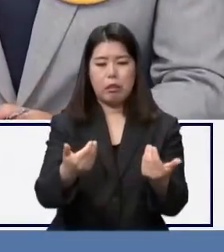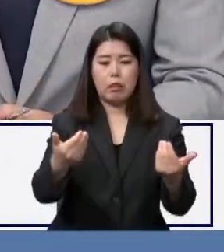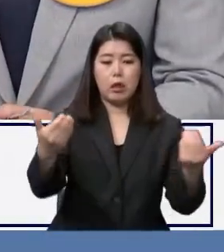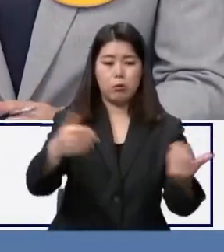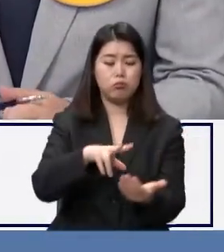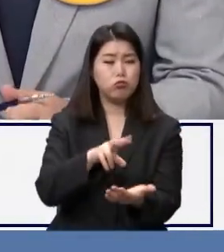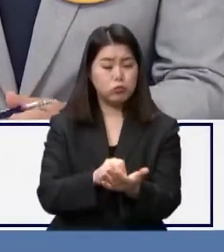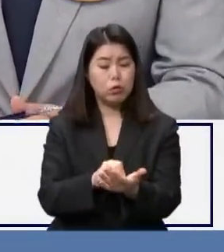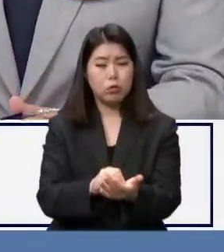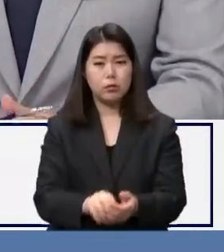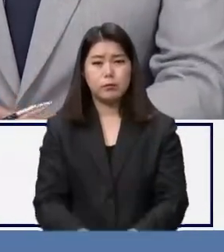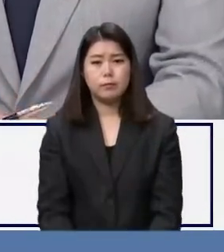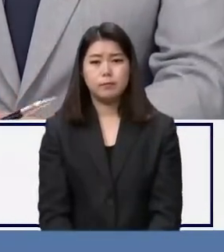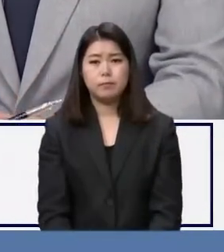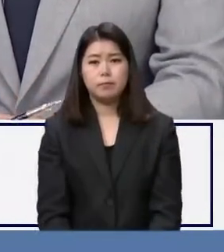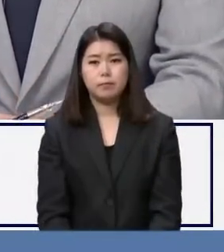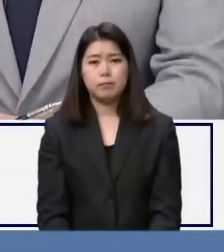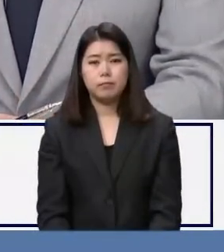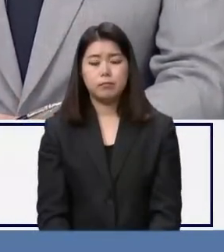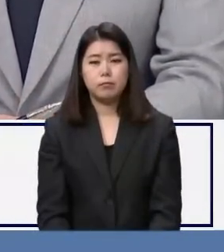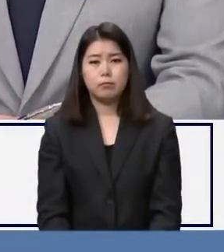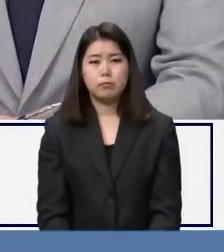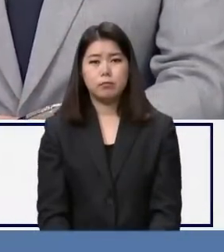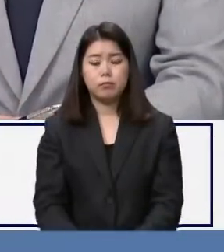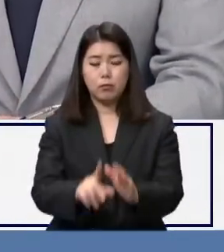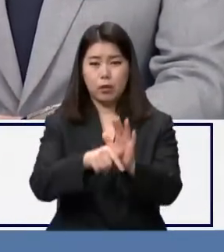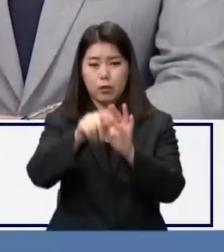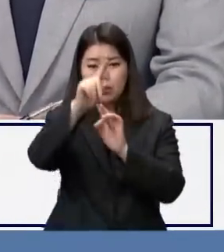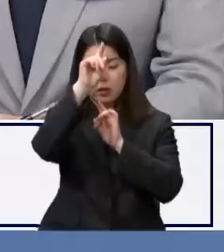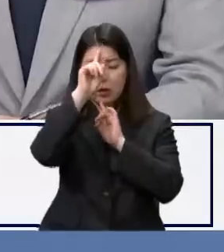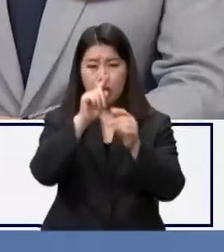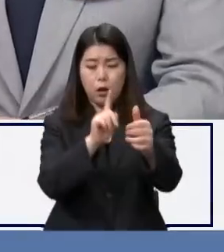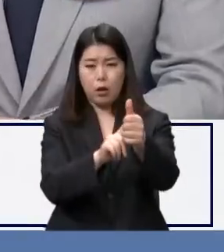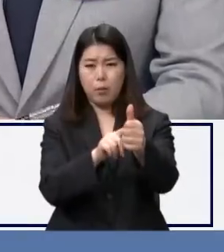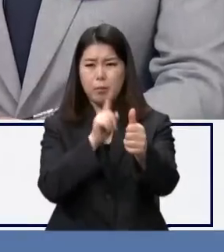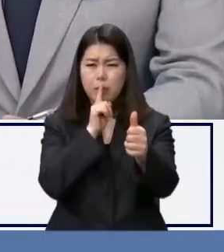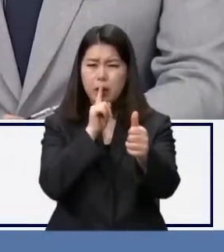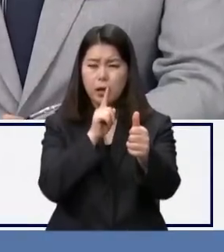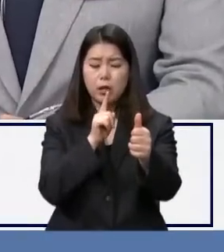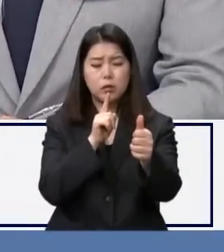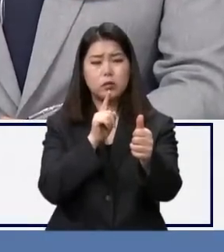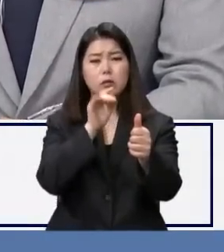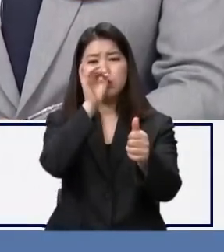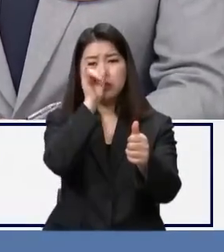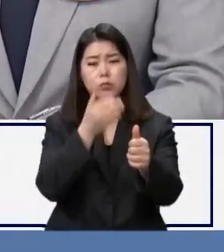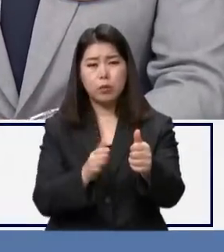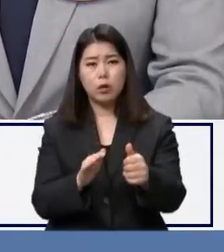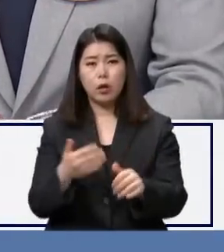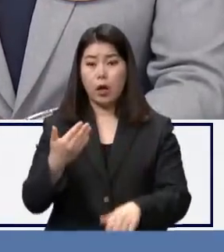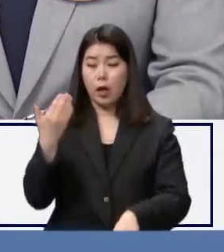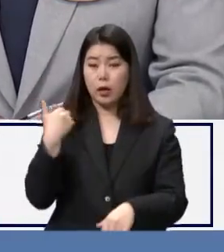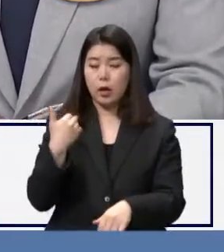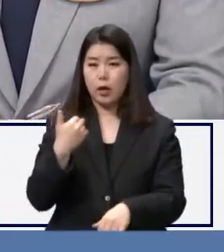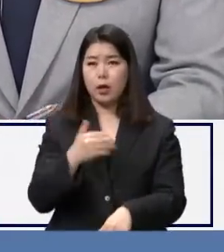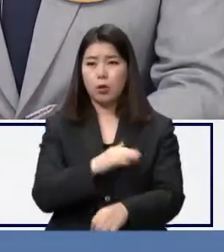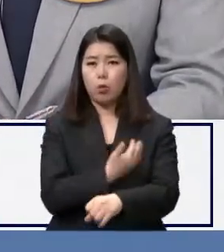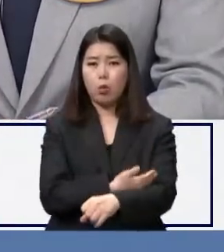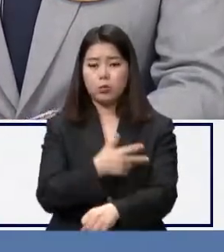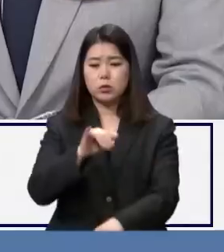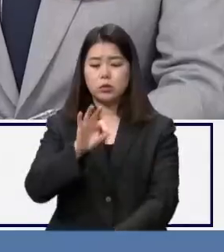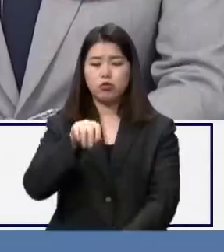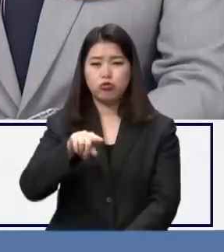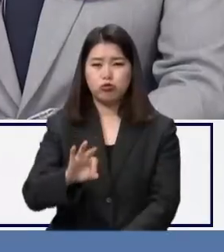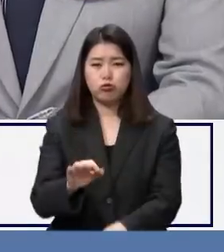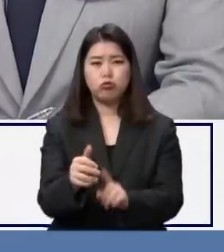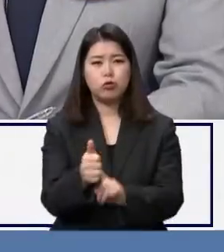문제 지적을 계속하고 있는 거거든요 그렇다면 이런 이원우 구간에 좀 강한 발언이 있더라도 앞서서 권중 비대위원이 얘기했던 것처럼